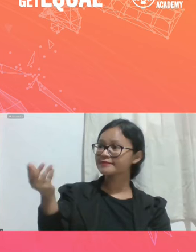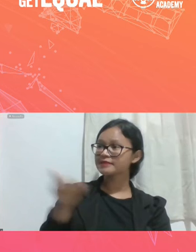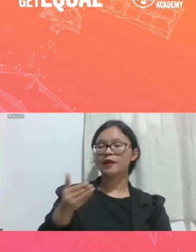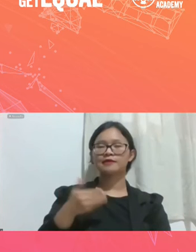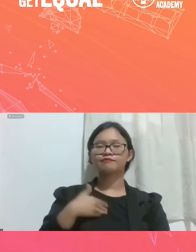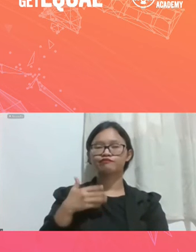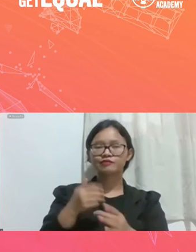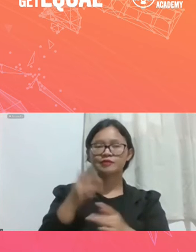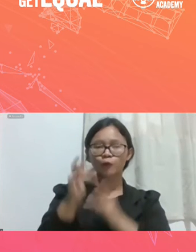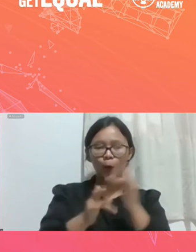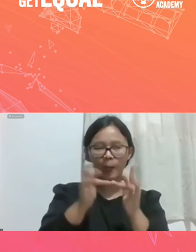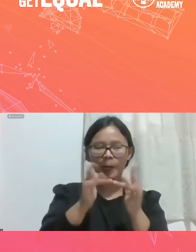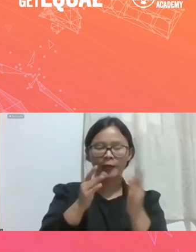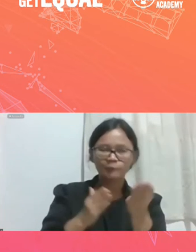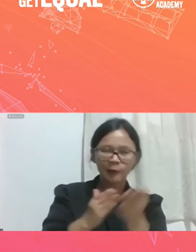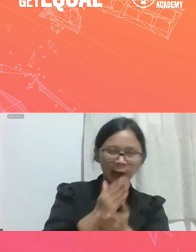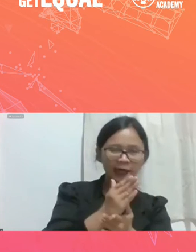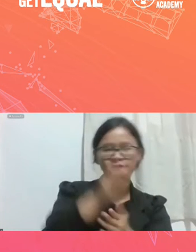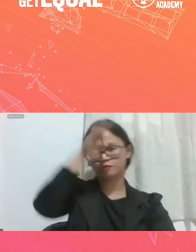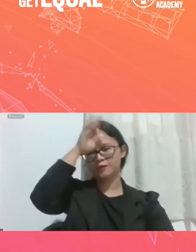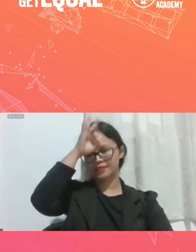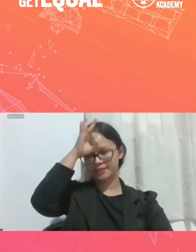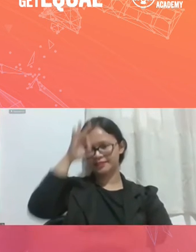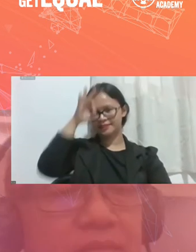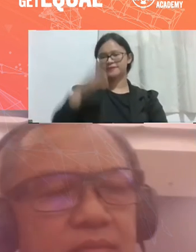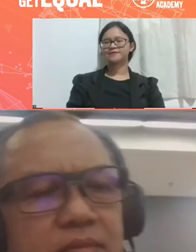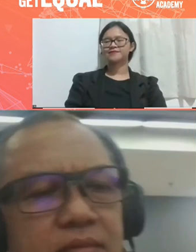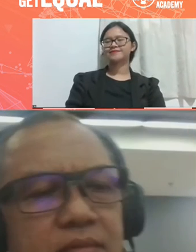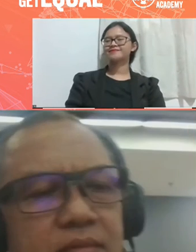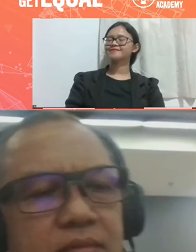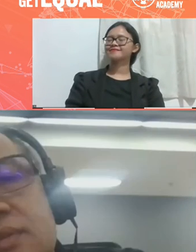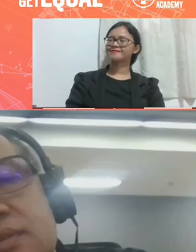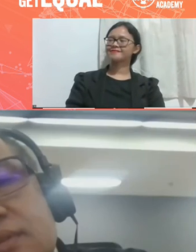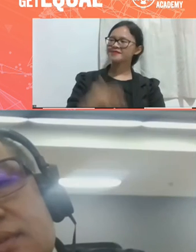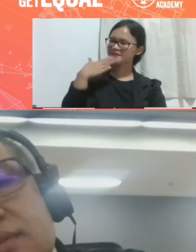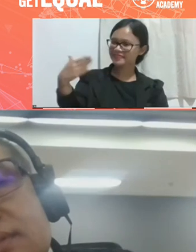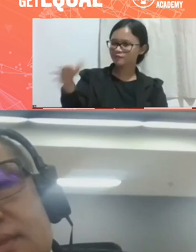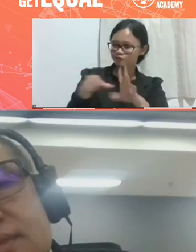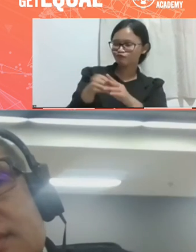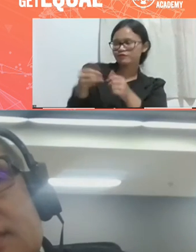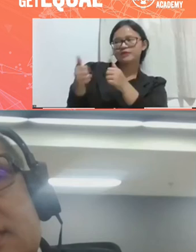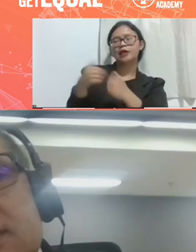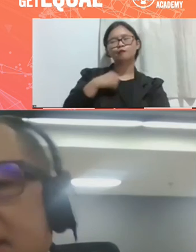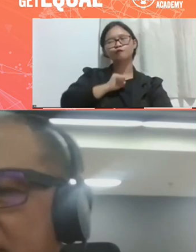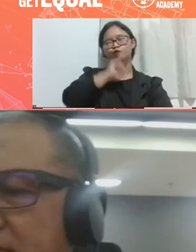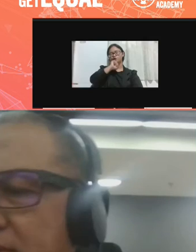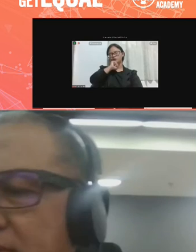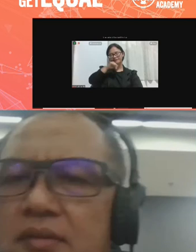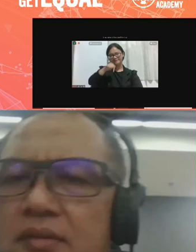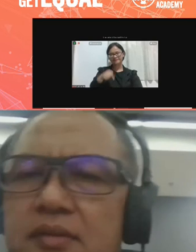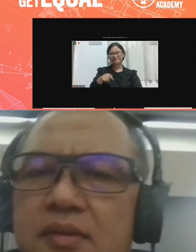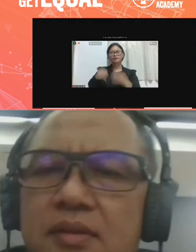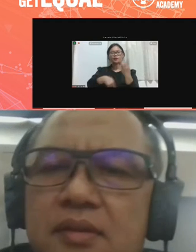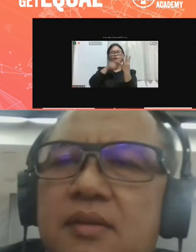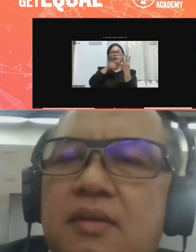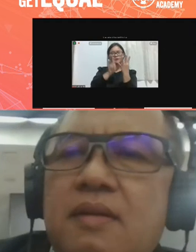Pidana Siber Mabes Polri. Ya, terima kasih ya Pak sudah meluangkan waktunya dan menunggu di sesi kedua ini. Lalu berikutnya kita